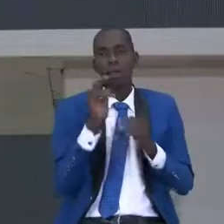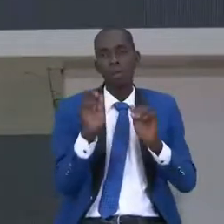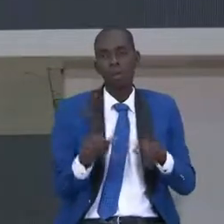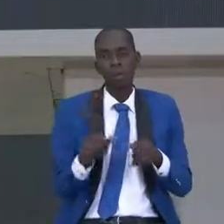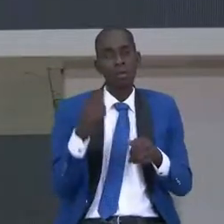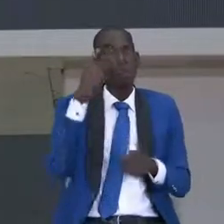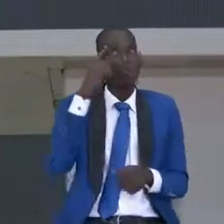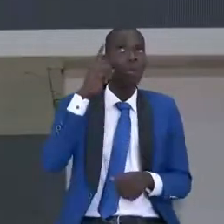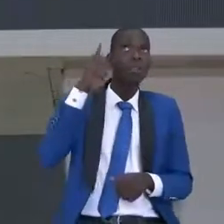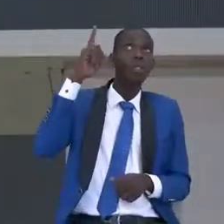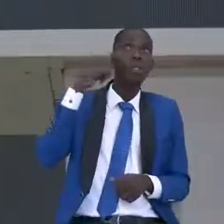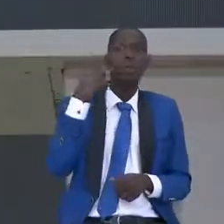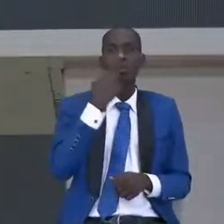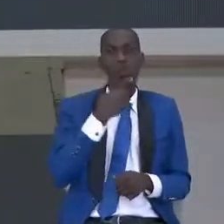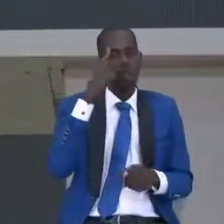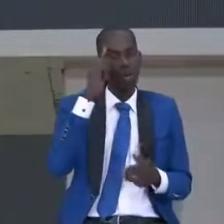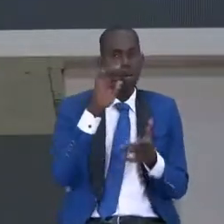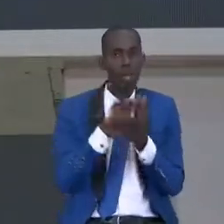qui croit.